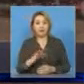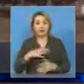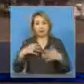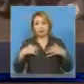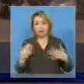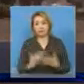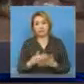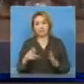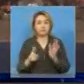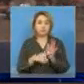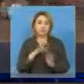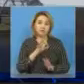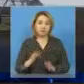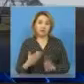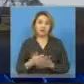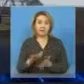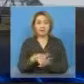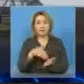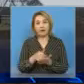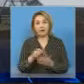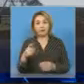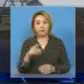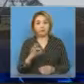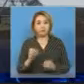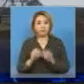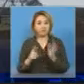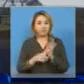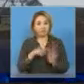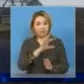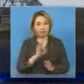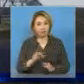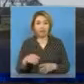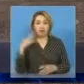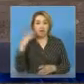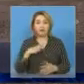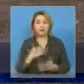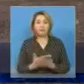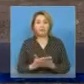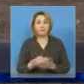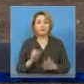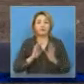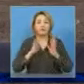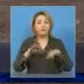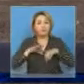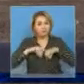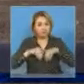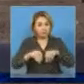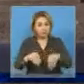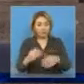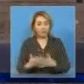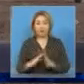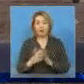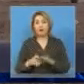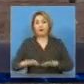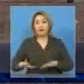азығы, 7,5%-на майлы дақылдар, 0,7%-ға көкөніс бақша өнімі отырғызылмақ. Облыстық ауыл